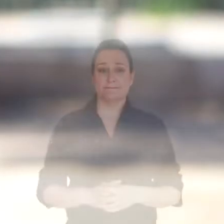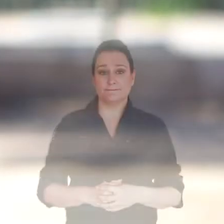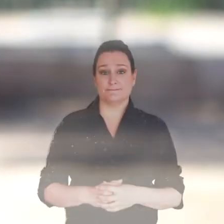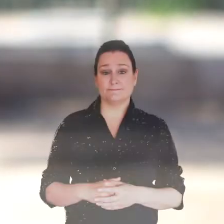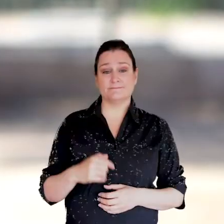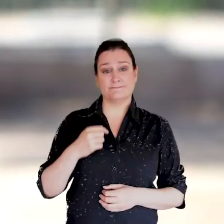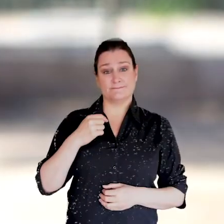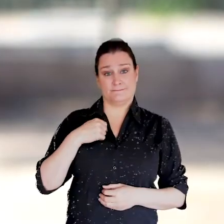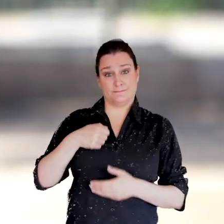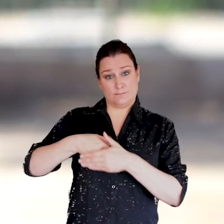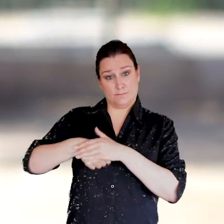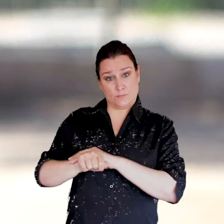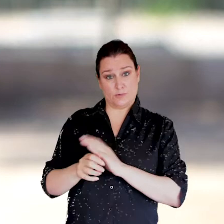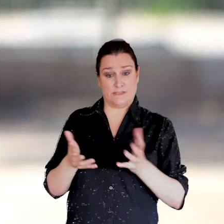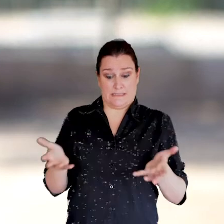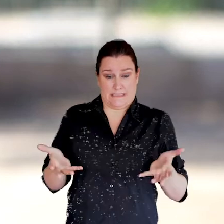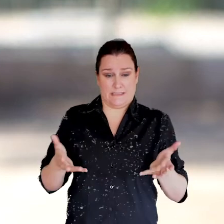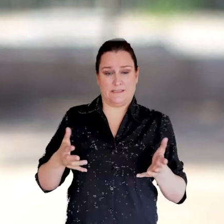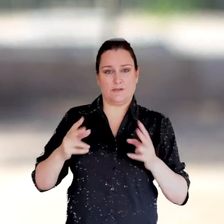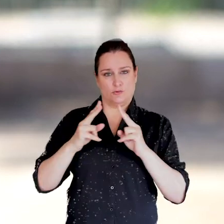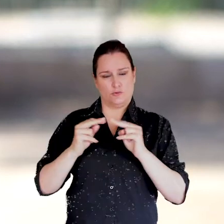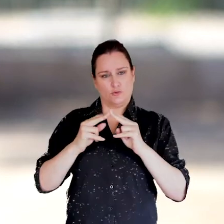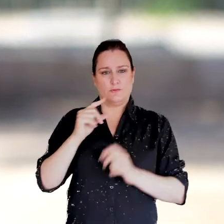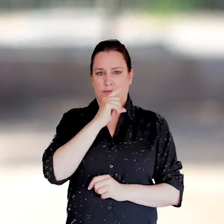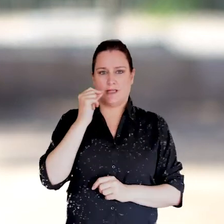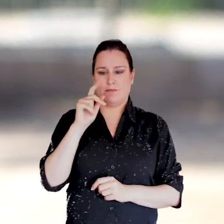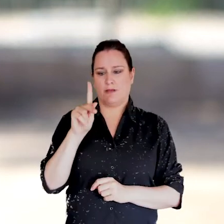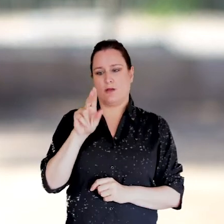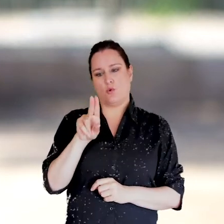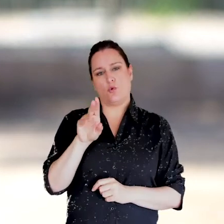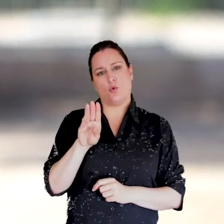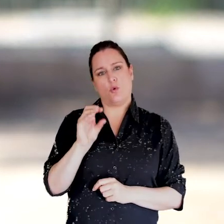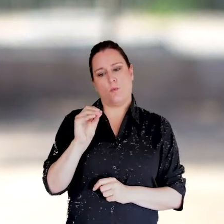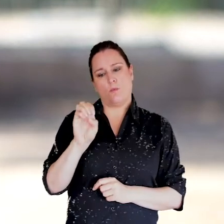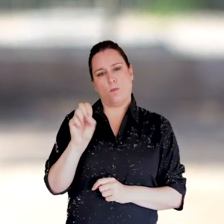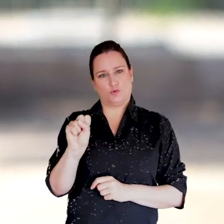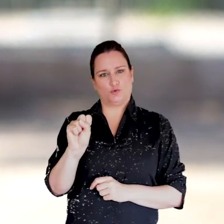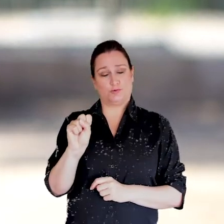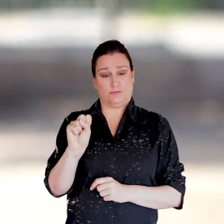Omdat mijn nageboorte hier zit in Koos, zal ik zeker nooit ooit